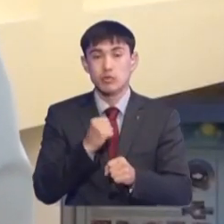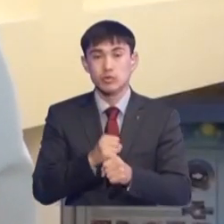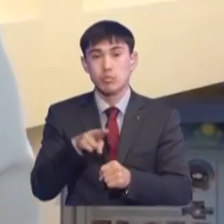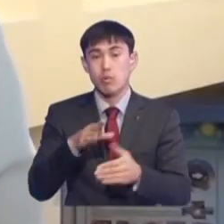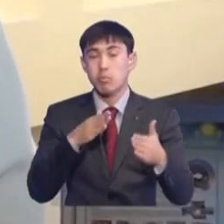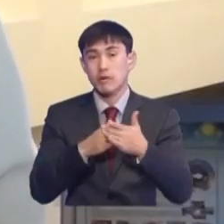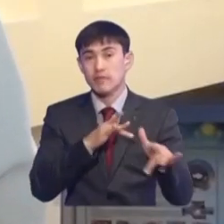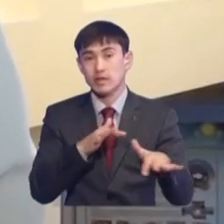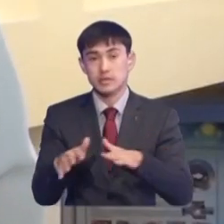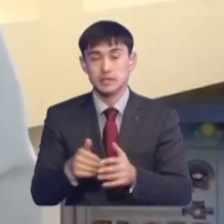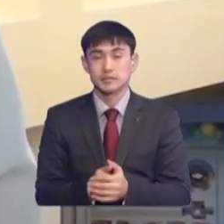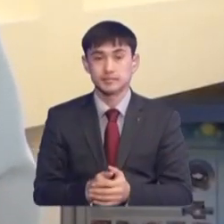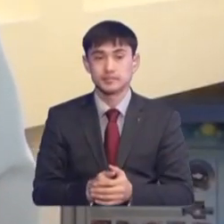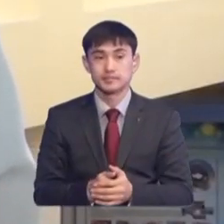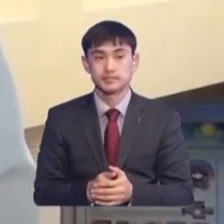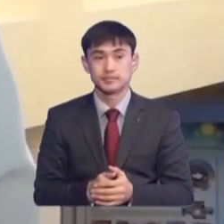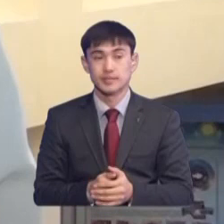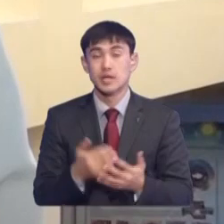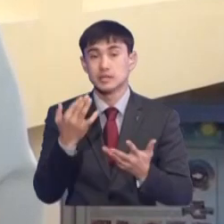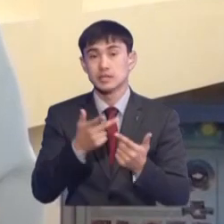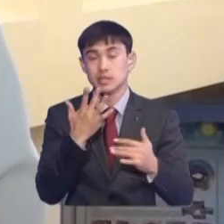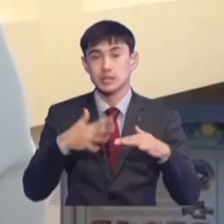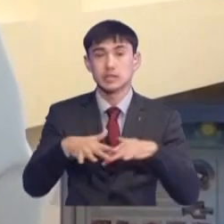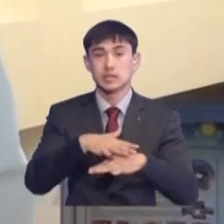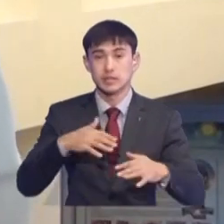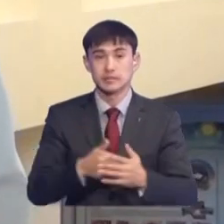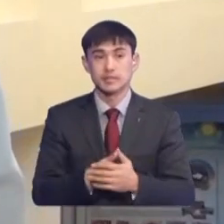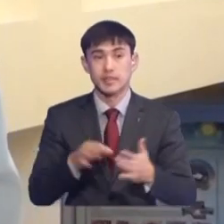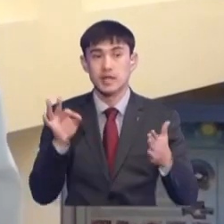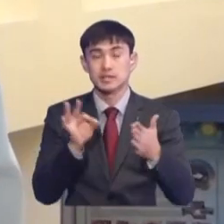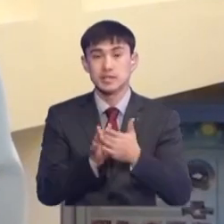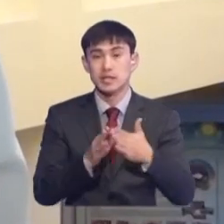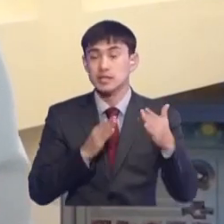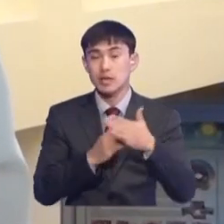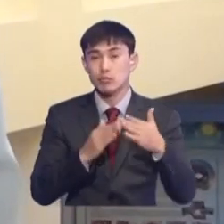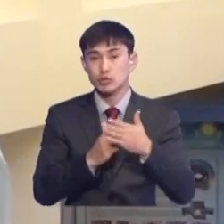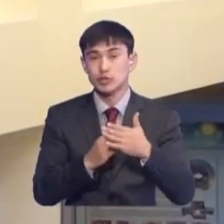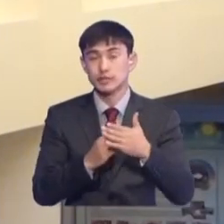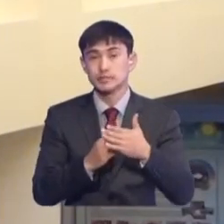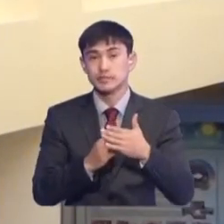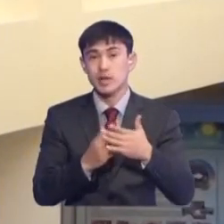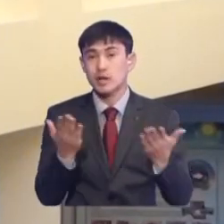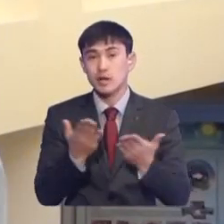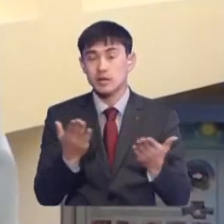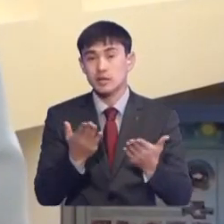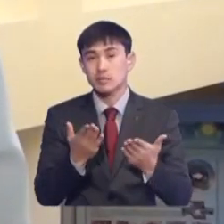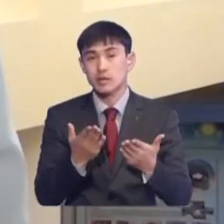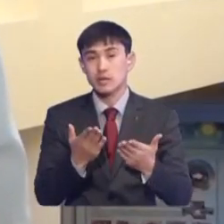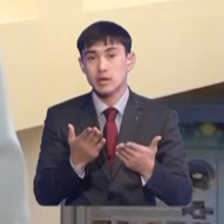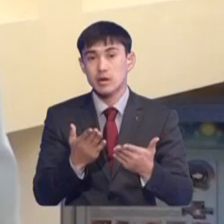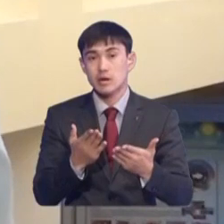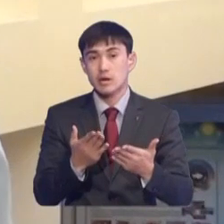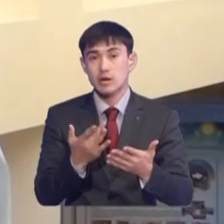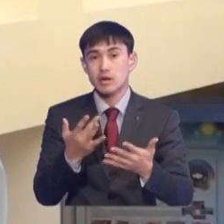по профилактике среди населения в целях недопущения каких-либо предпосылок